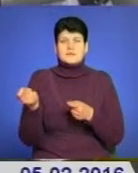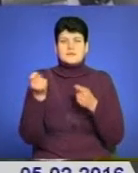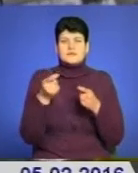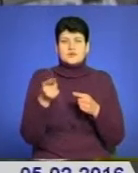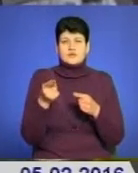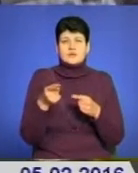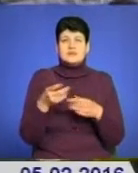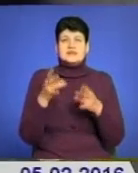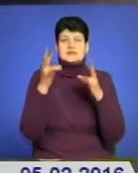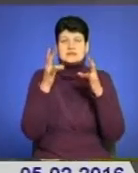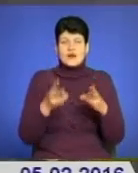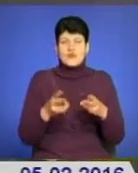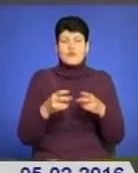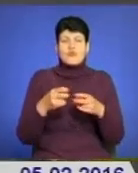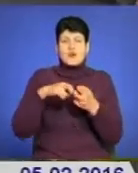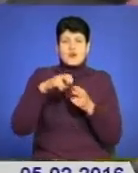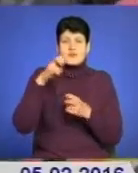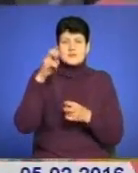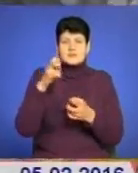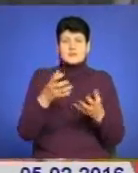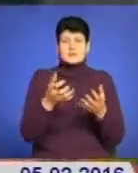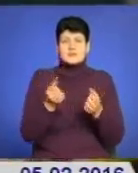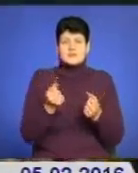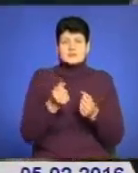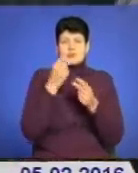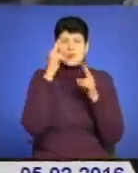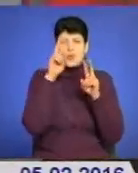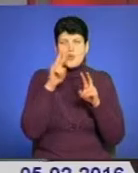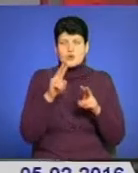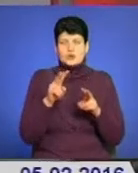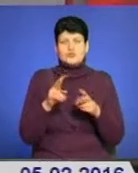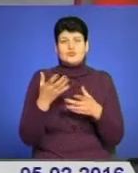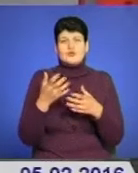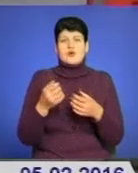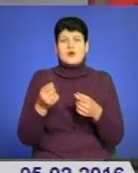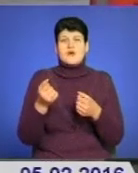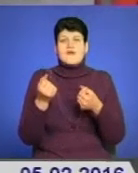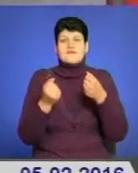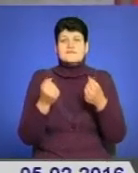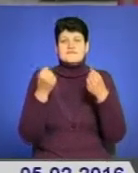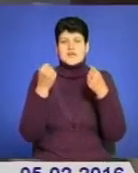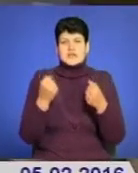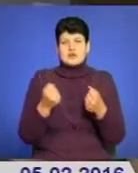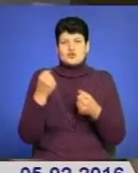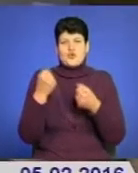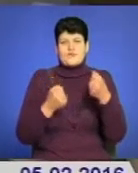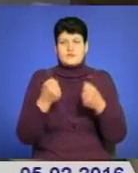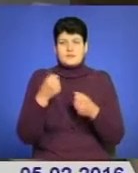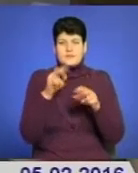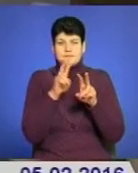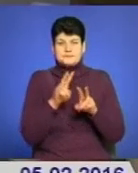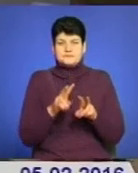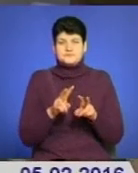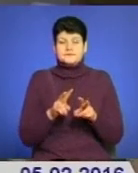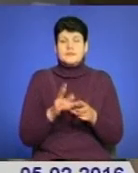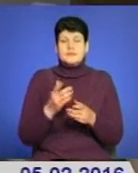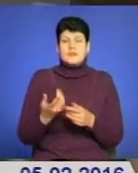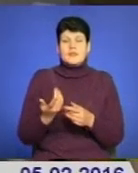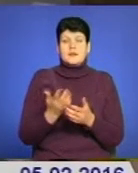хребта поліцейський отримав під час огляду вантажного автомобіля на блокпосту у Лисичанську Луганської області. Під час несення служби на